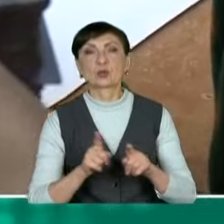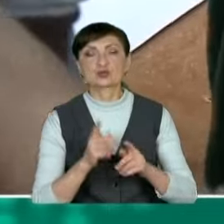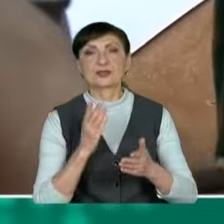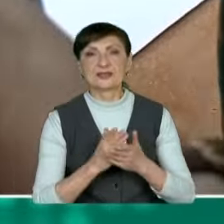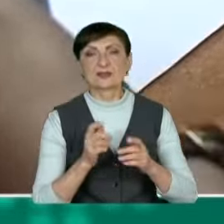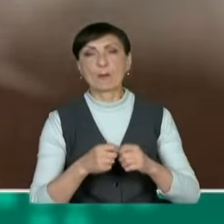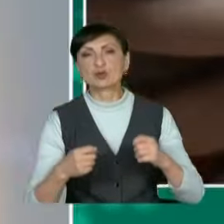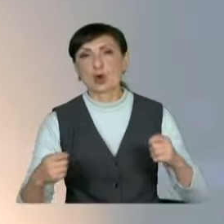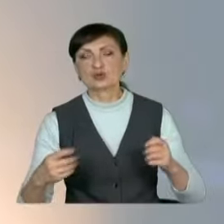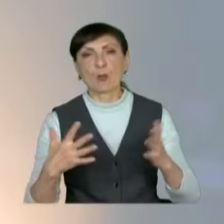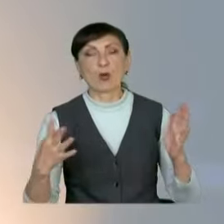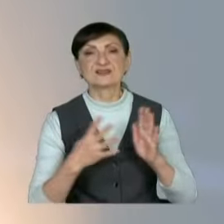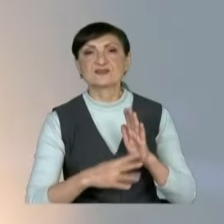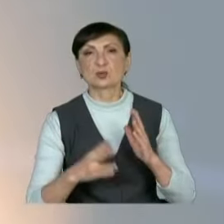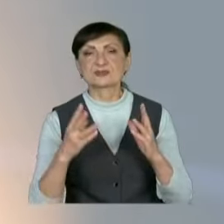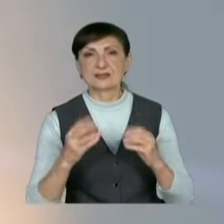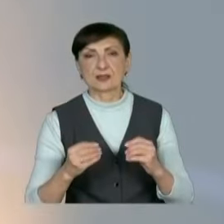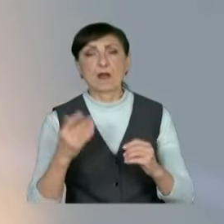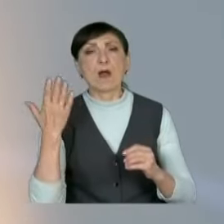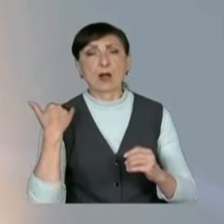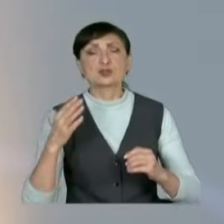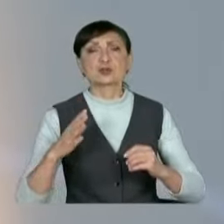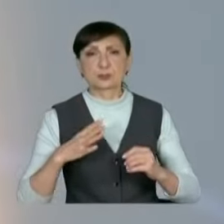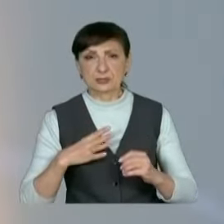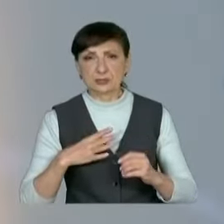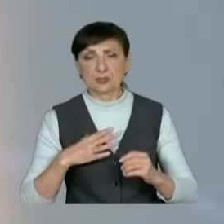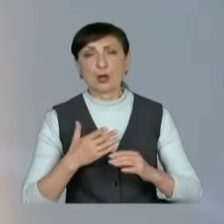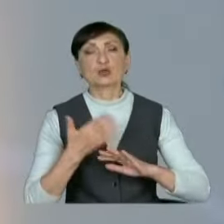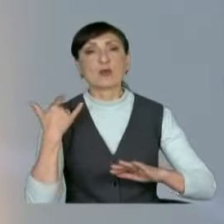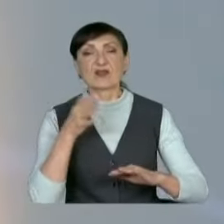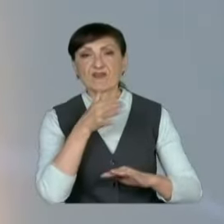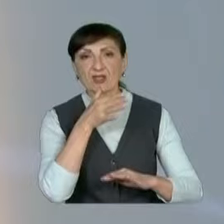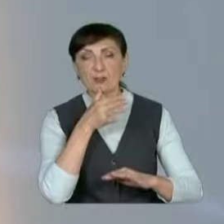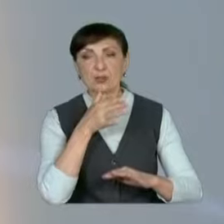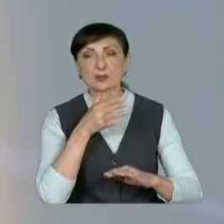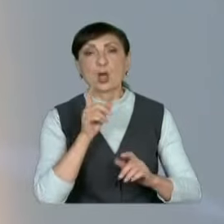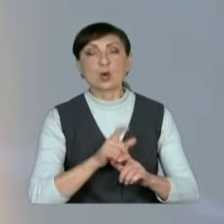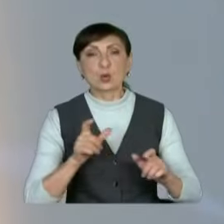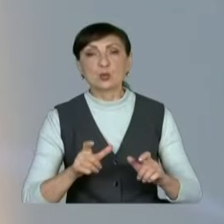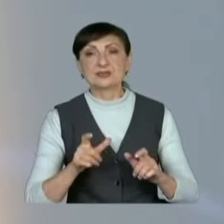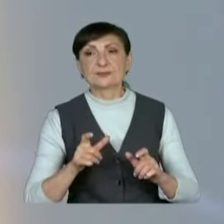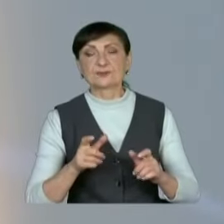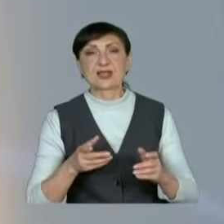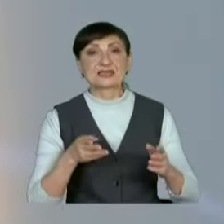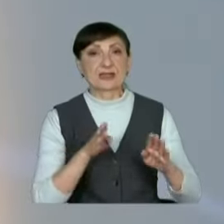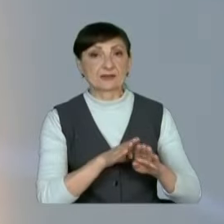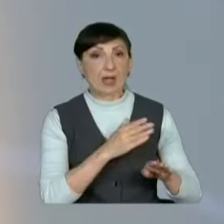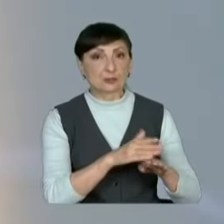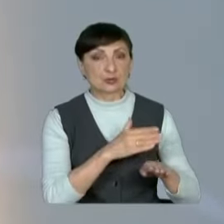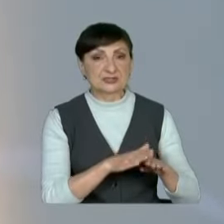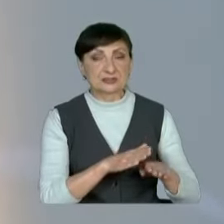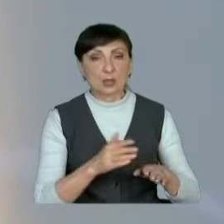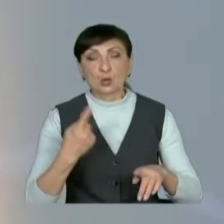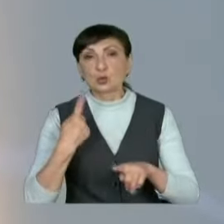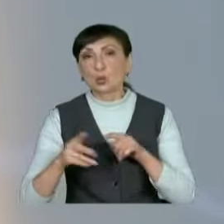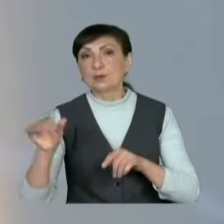более 90 дней. Uh-huh. Раньше практиковалось, до этого времени много практикуется, когда люди закрывают текущие кредиты